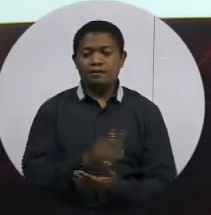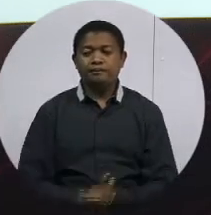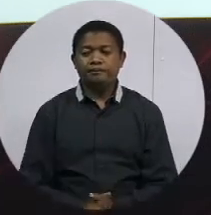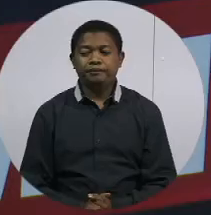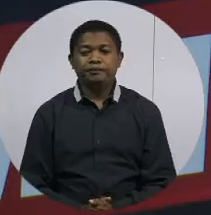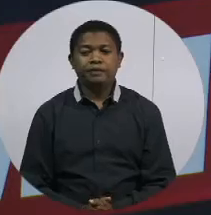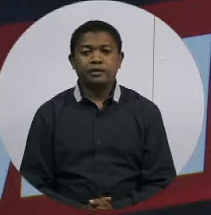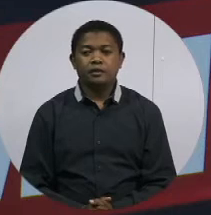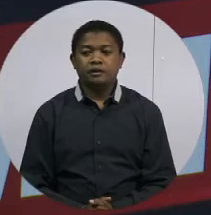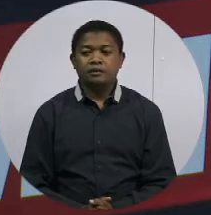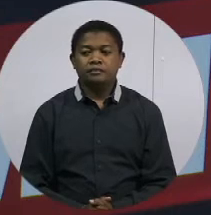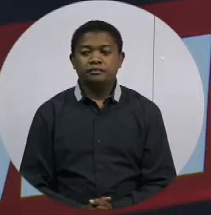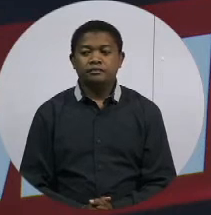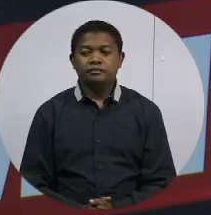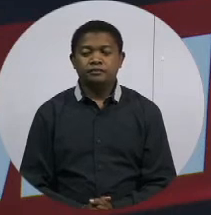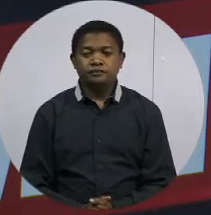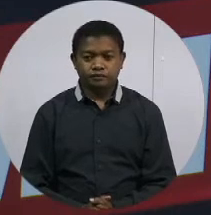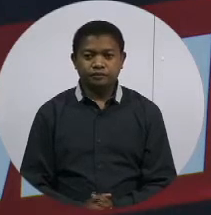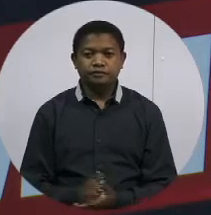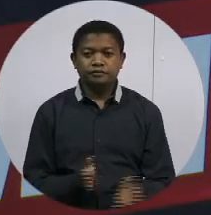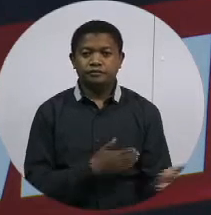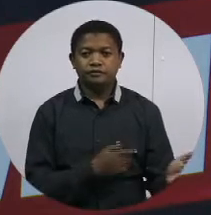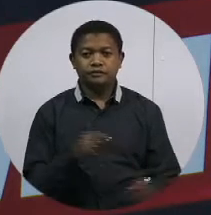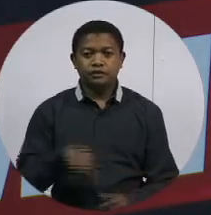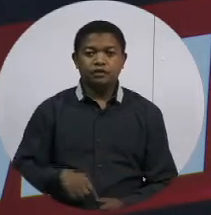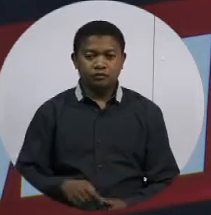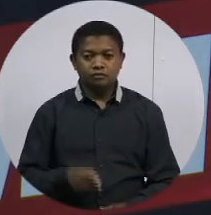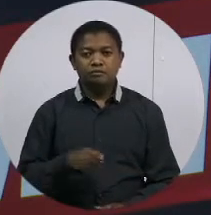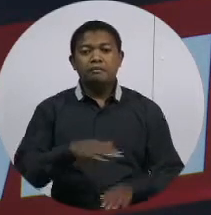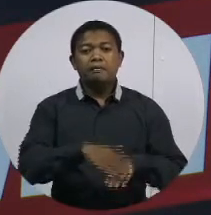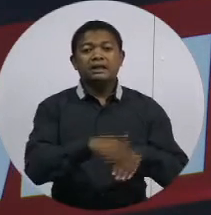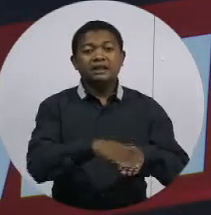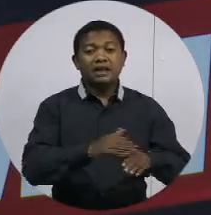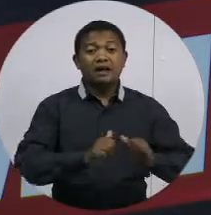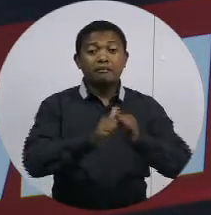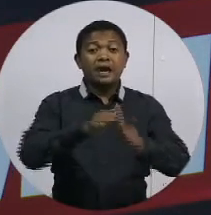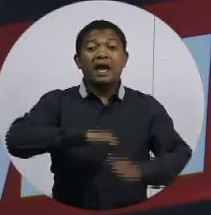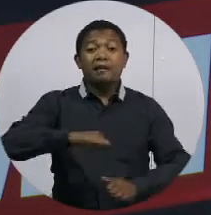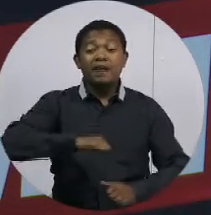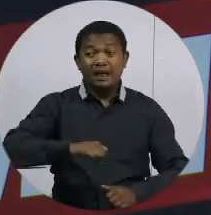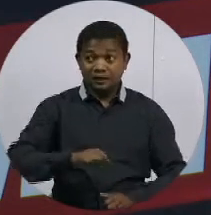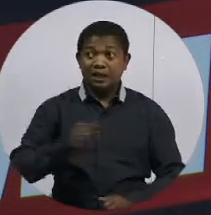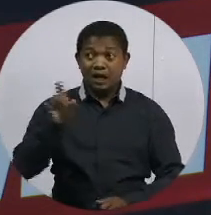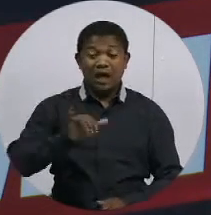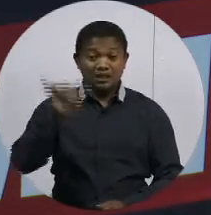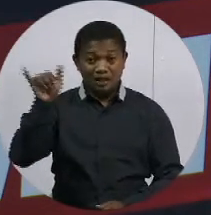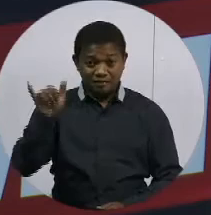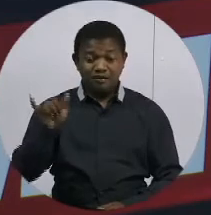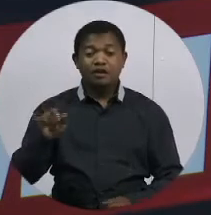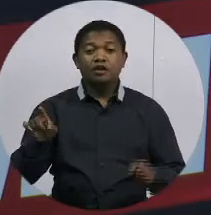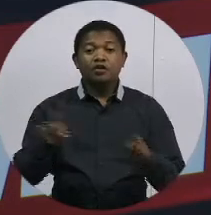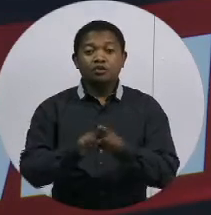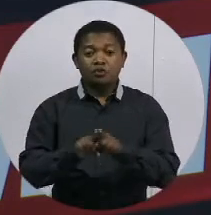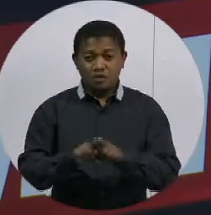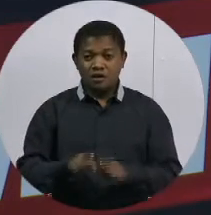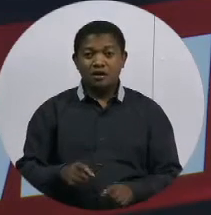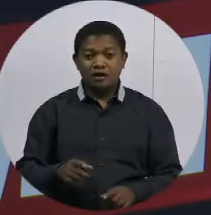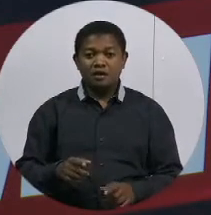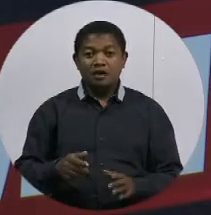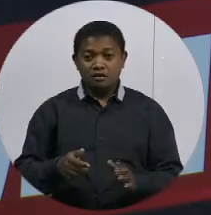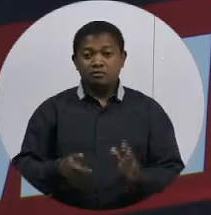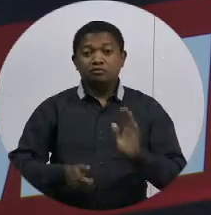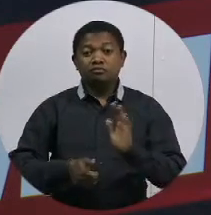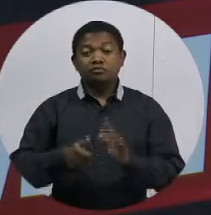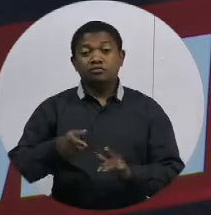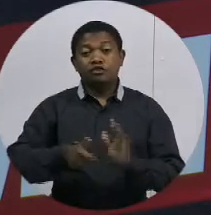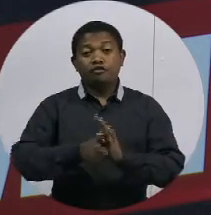Asan'ny Madagasikara amin'ny anivelany kosa indray nanolotra fitaovana informatika ho an'i Madagasikara ny governemanta japonais. Fitaovana entina natsarana ny